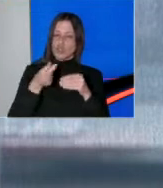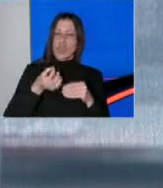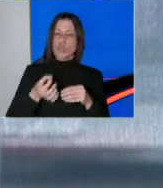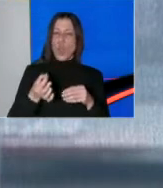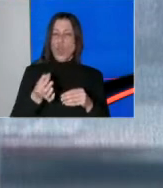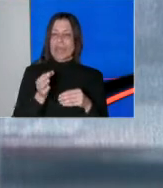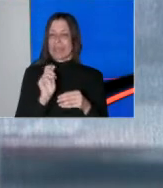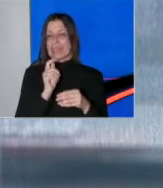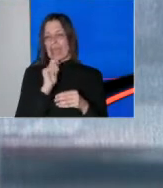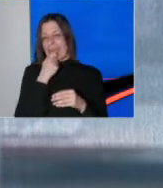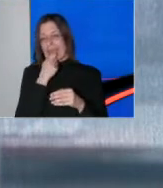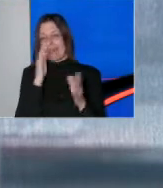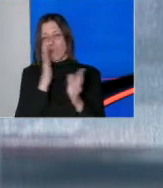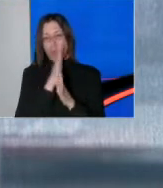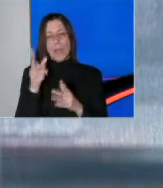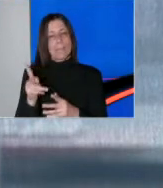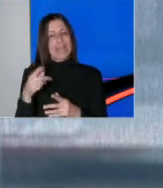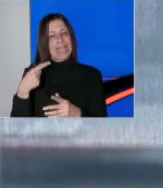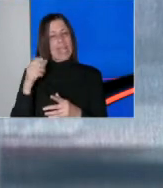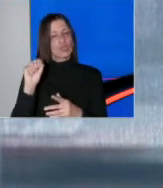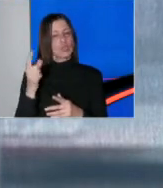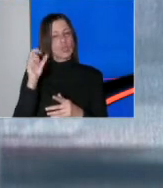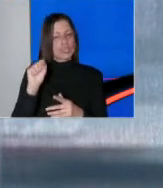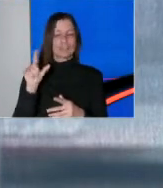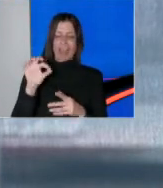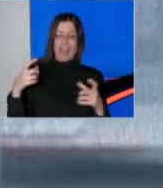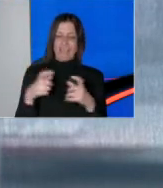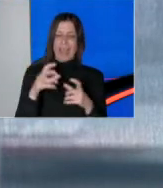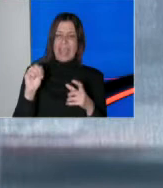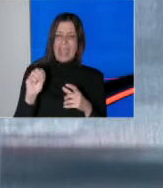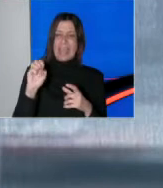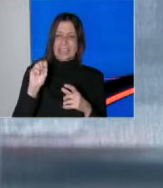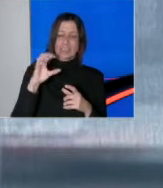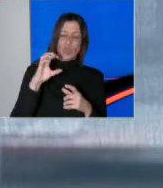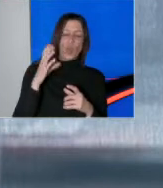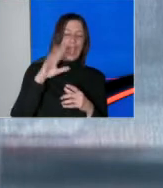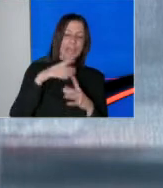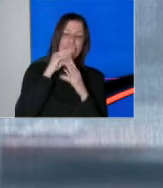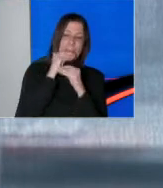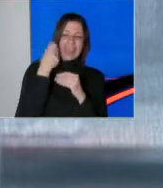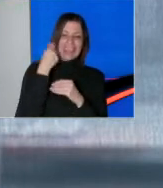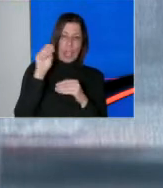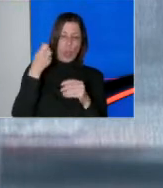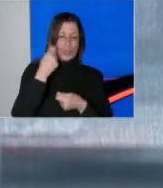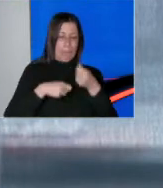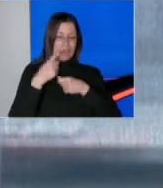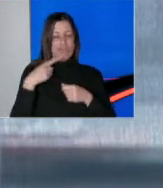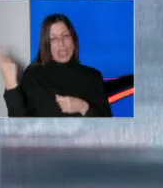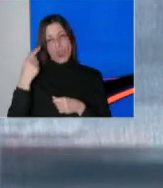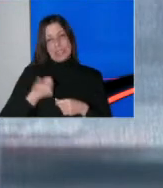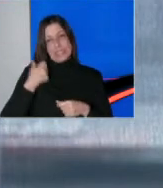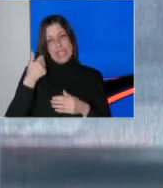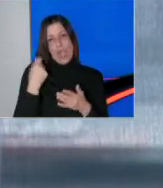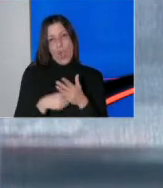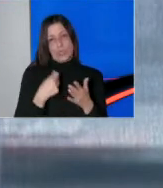הריגול פגסוס של חברת NSO. נעשו גם בגל ההתייקרויות במשק ובאיום של שר האוצר